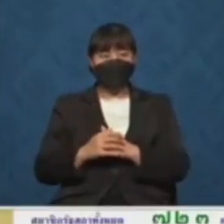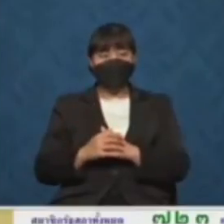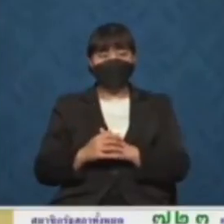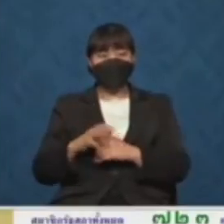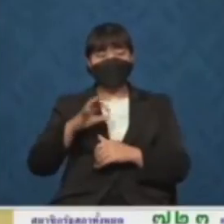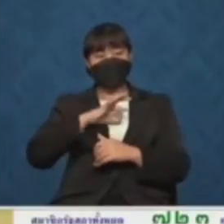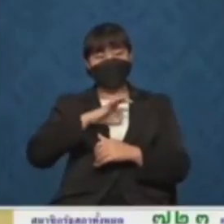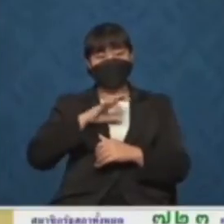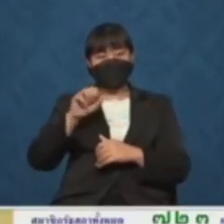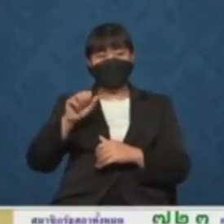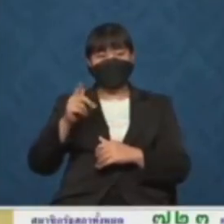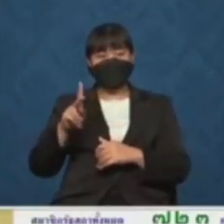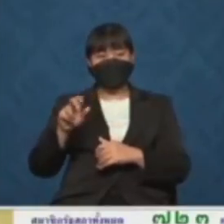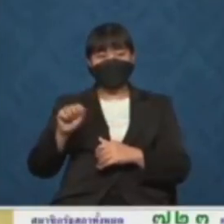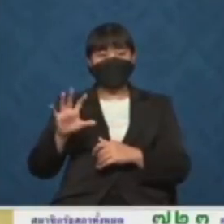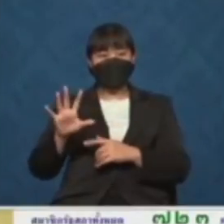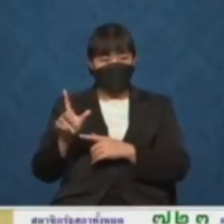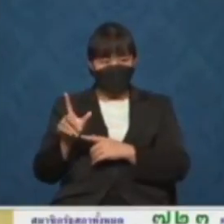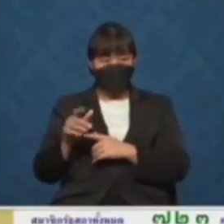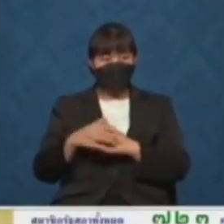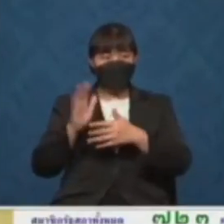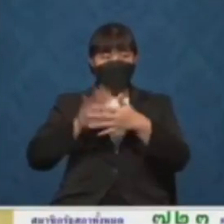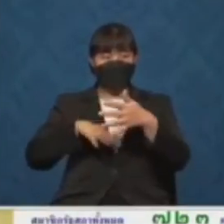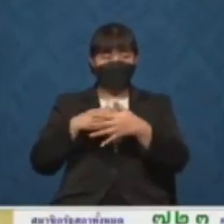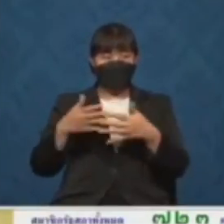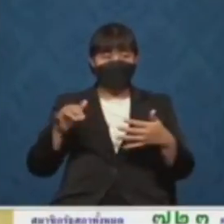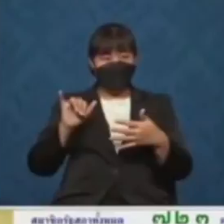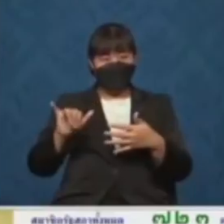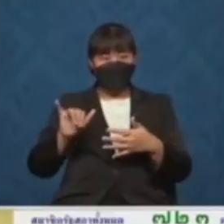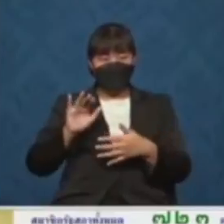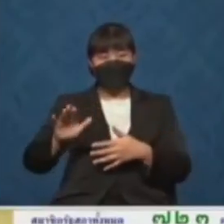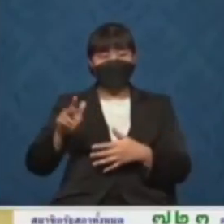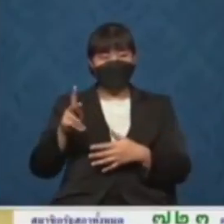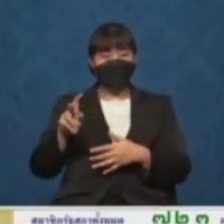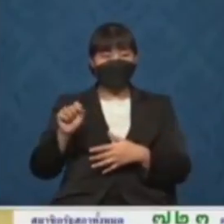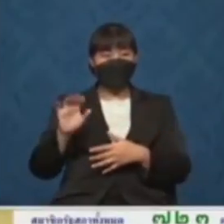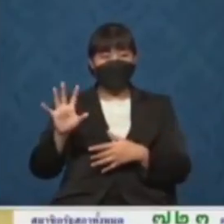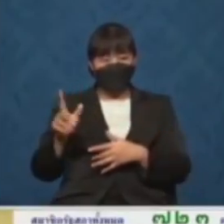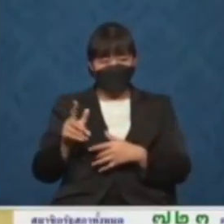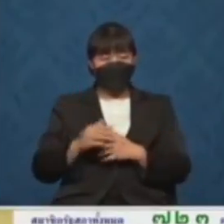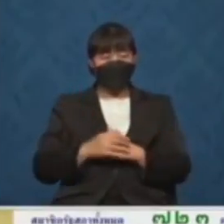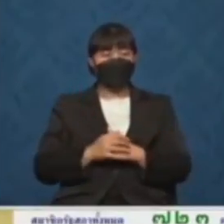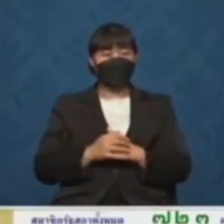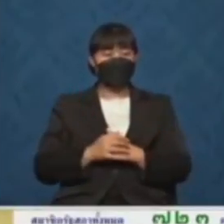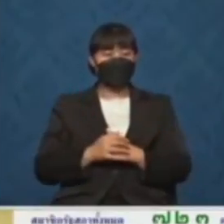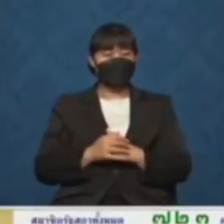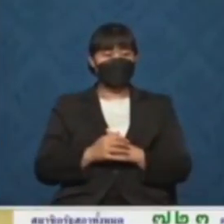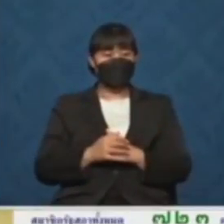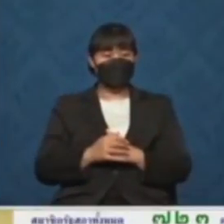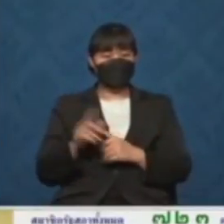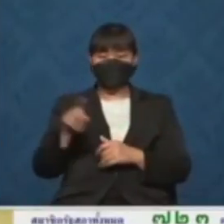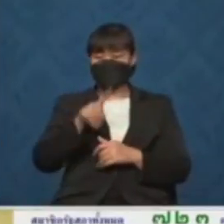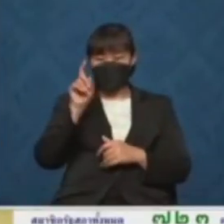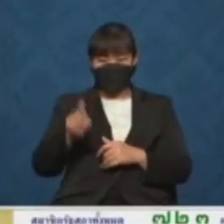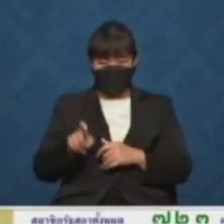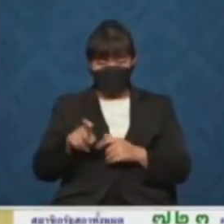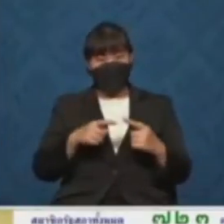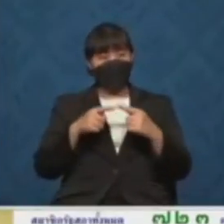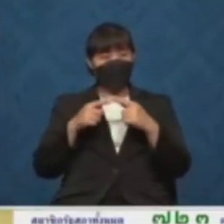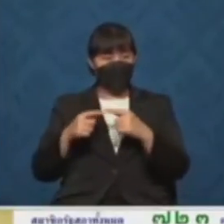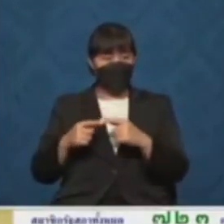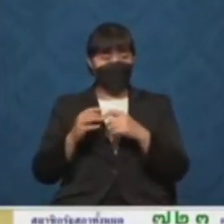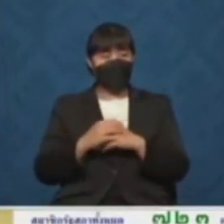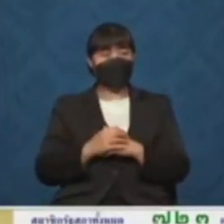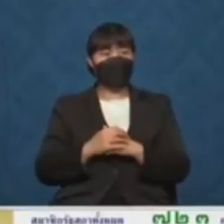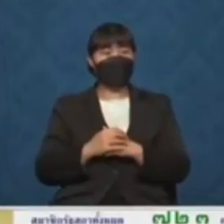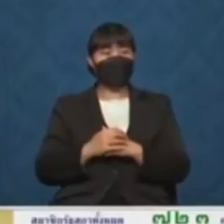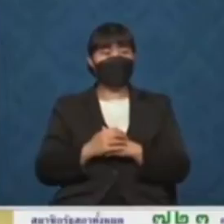ทางหากด้วยเหตุนี้จงเรียกได้วาแผนยธศาตนี้เป็นแผนยุธศาตของค.และมนก็น่าตคถามต่ไปอครัว่าแล